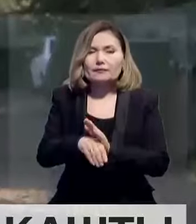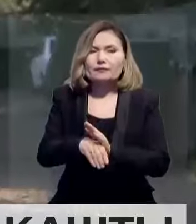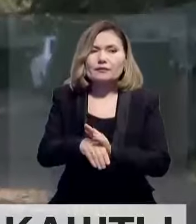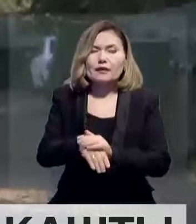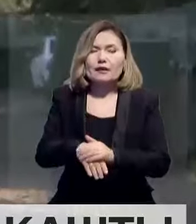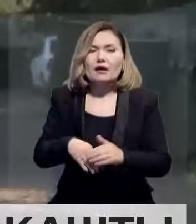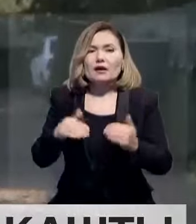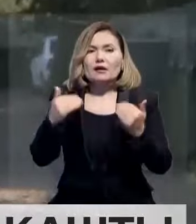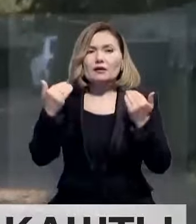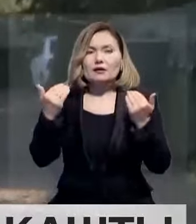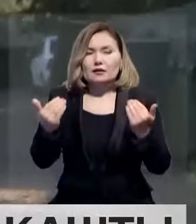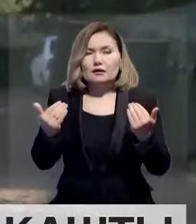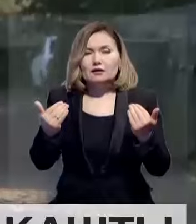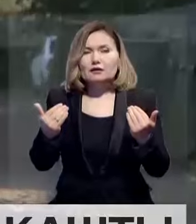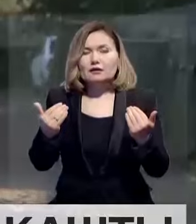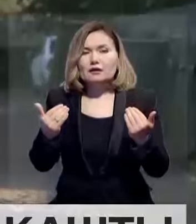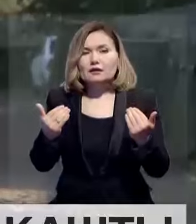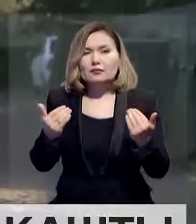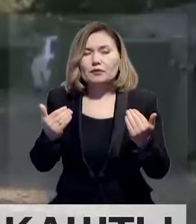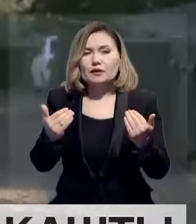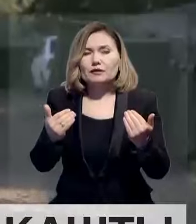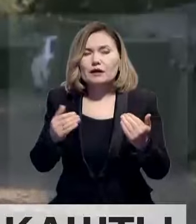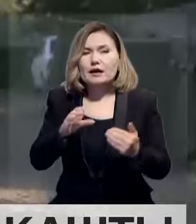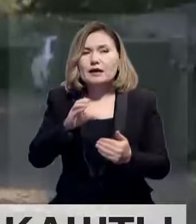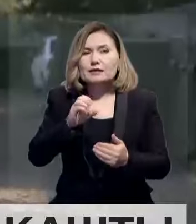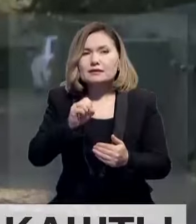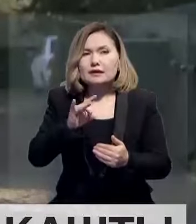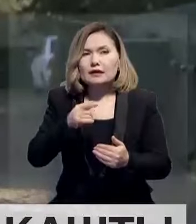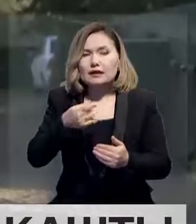енді жаңа Сергей Архипов деген